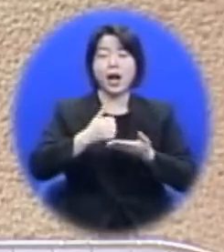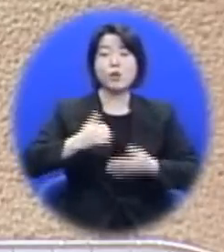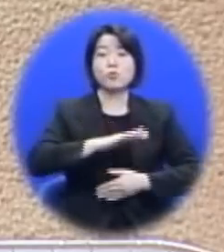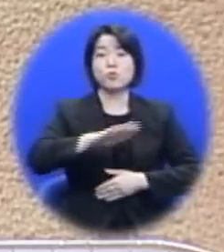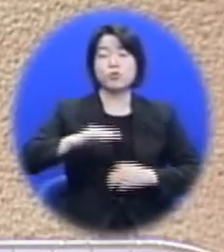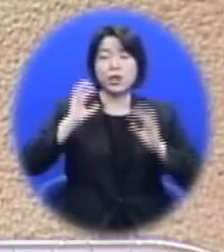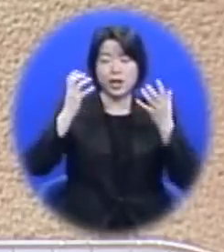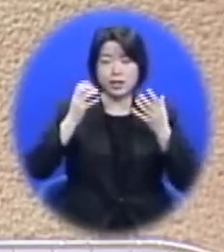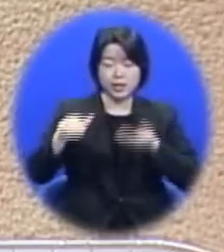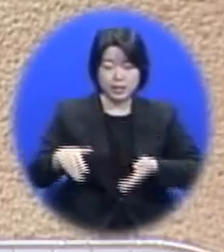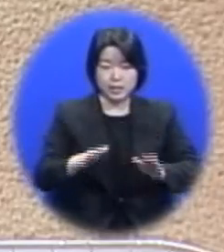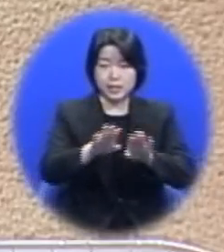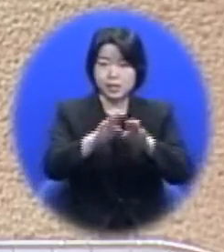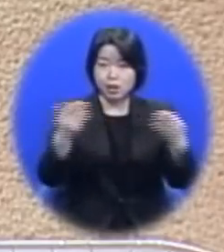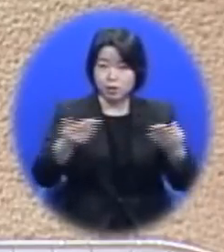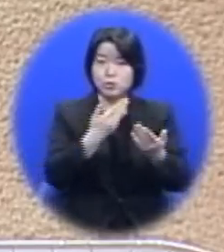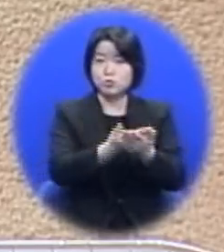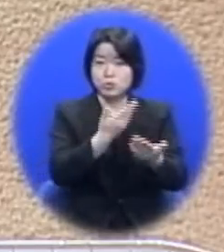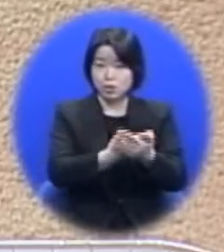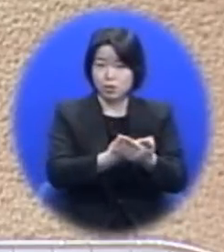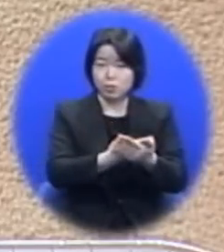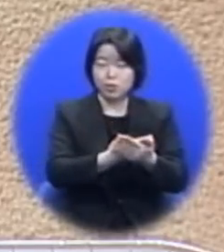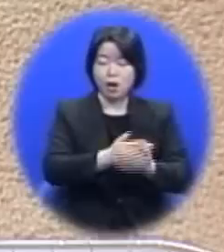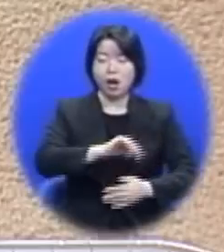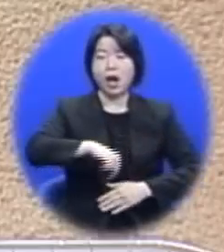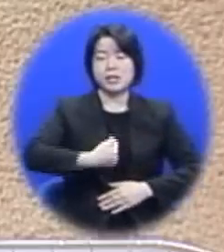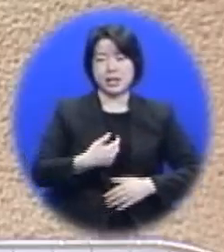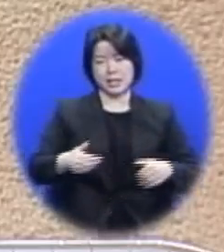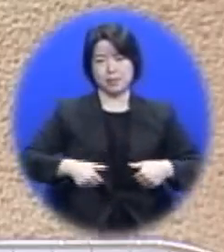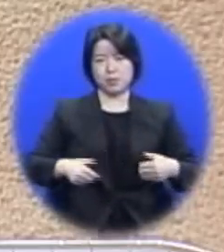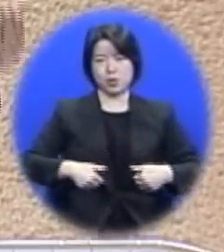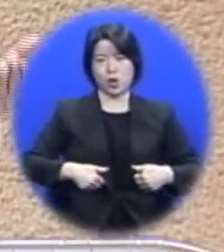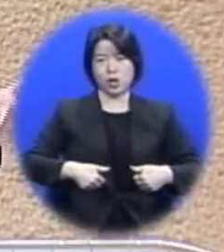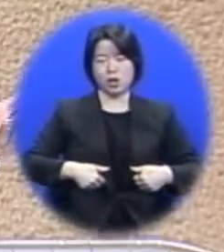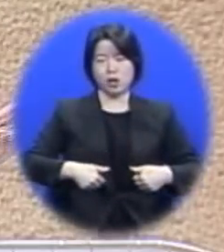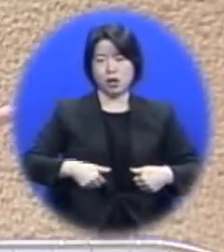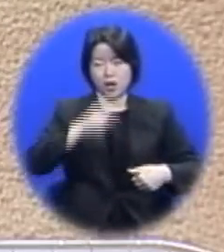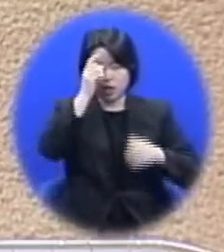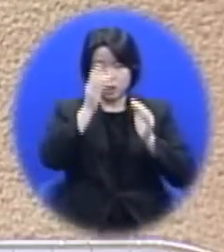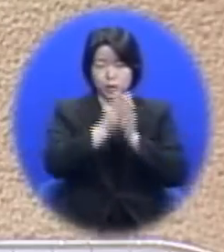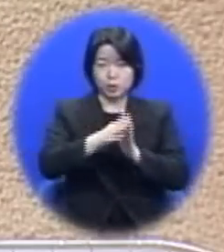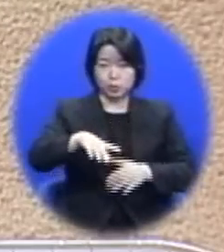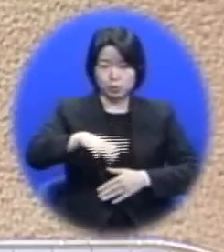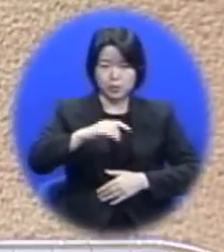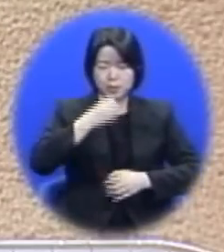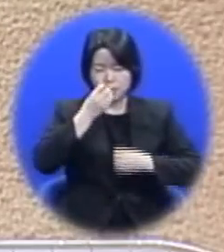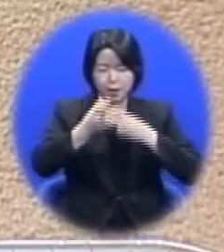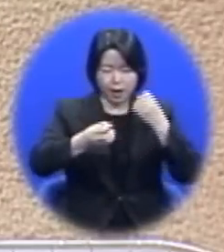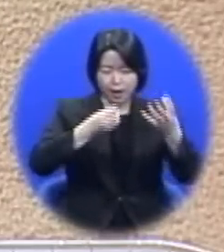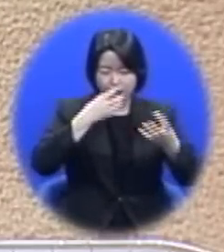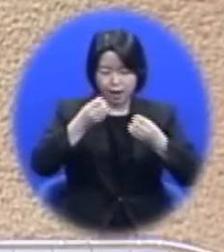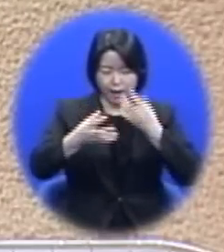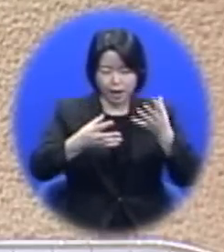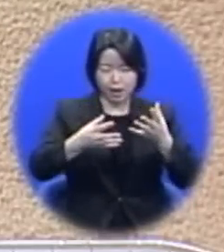아이들 길을 열어주세요. 뭐 이렇게 자기가 필요한 기도부터 먼저 쏟아내는 경우가 흔합니다.